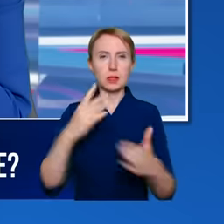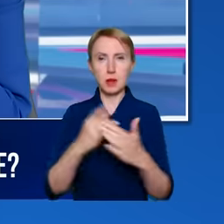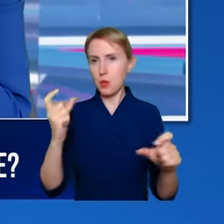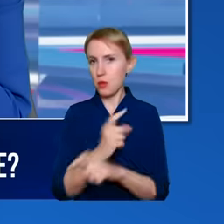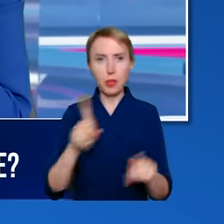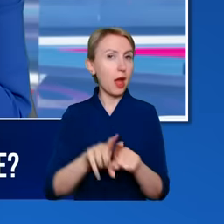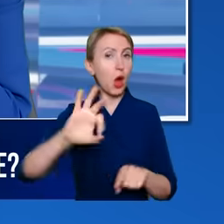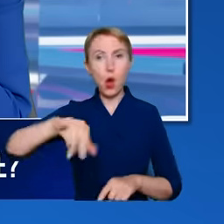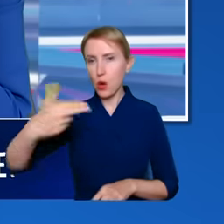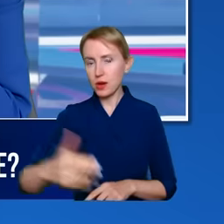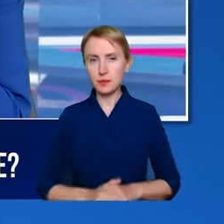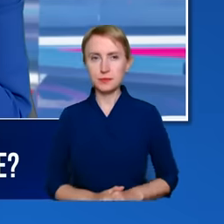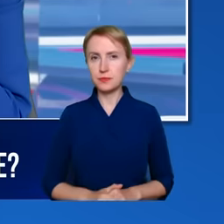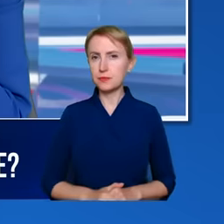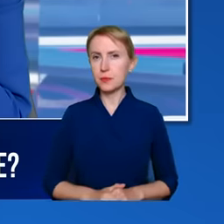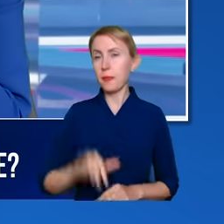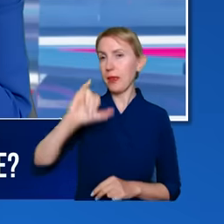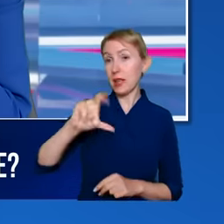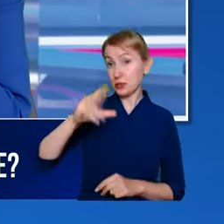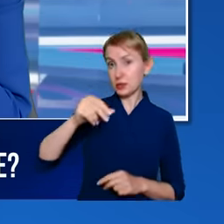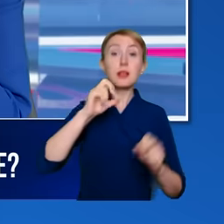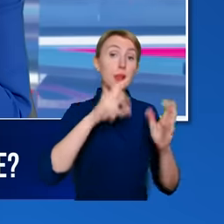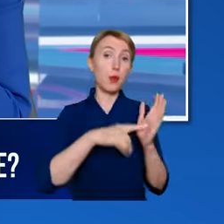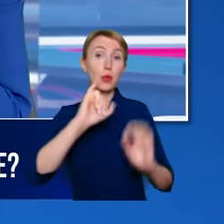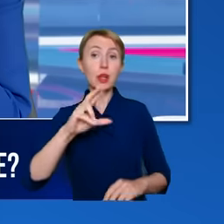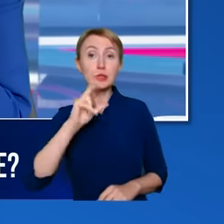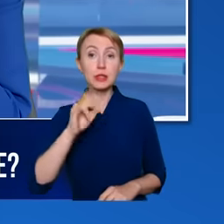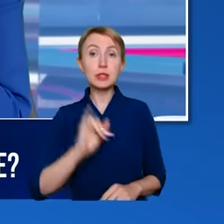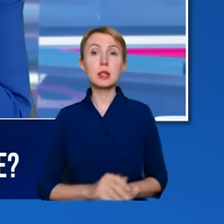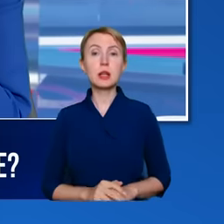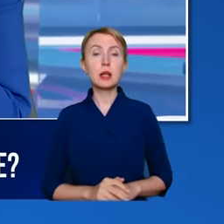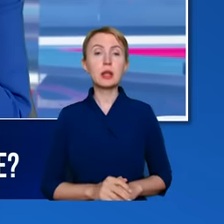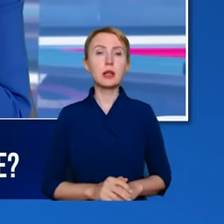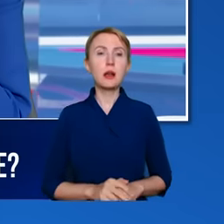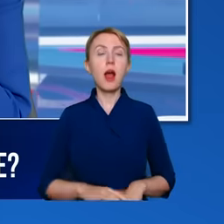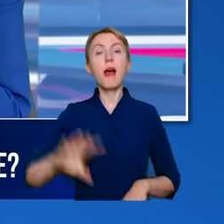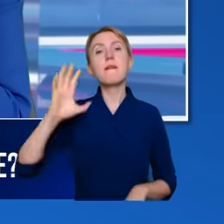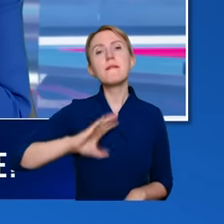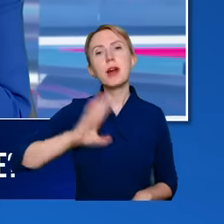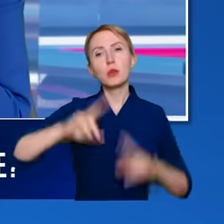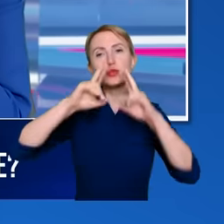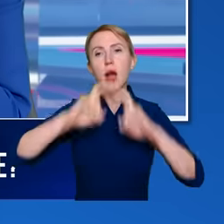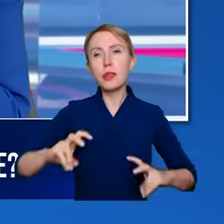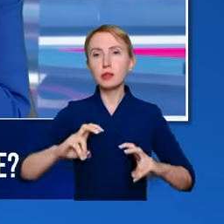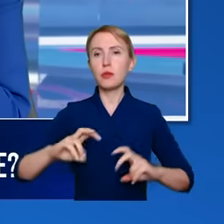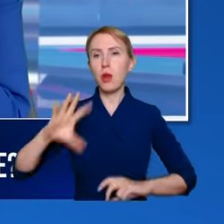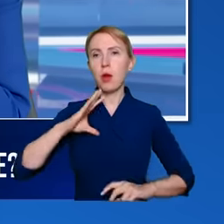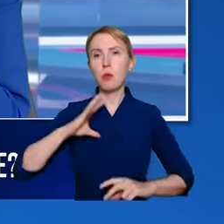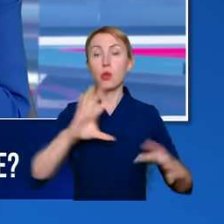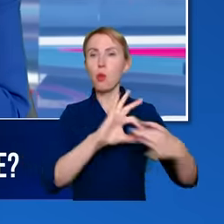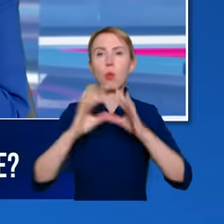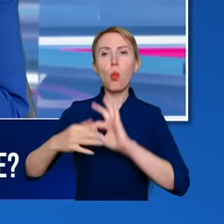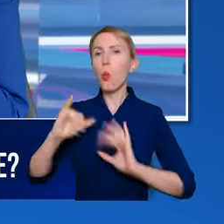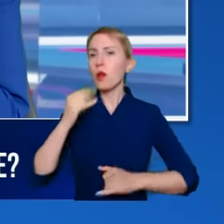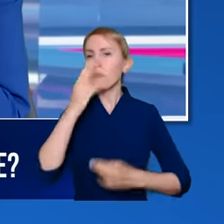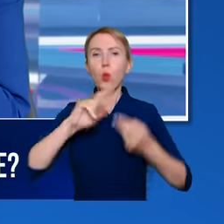Orlenie. Więc Jasiński. Jasiński, dokładnie. Natomiast więc warto byłoby przeanalizować, jakie były to powiązania, jakie były powiązanie